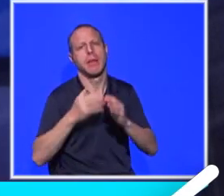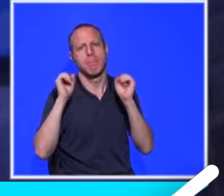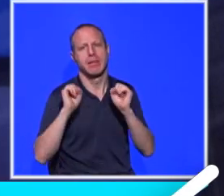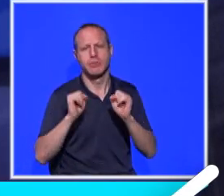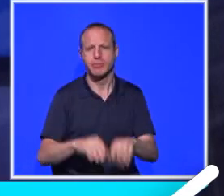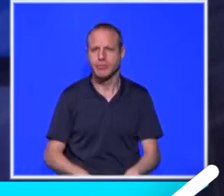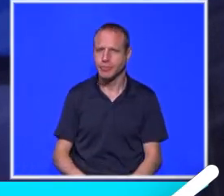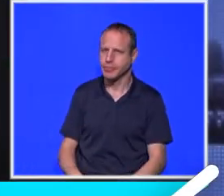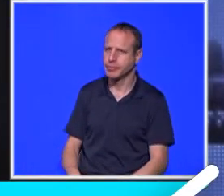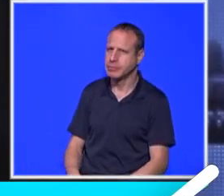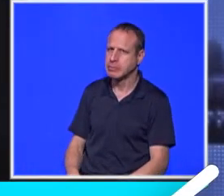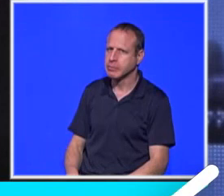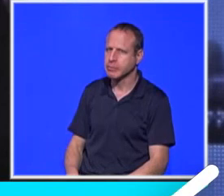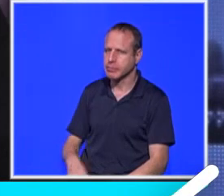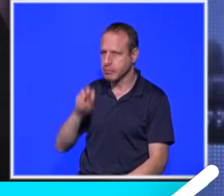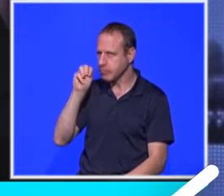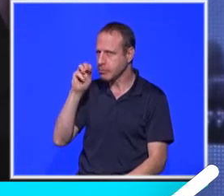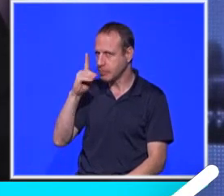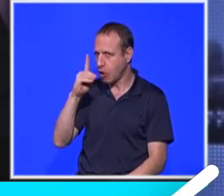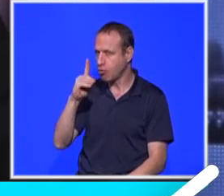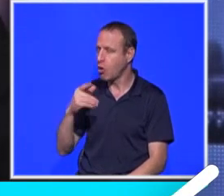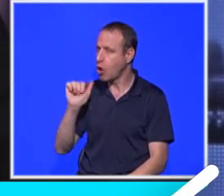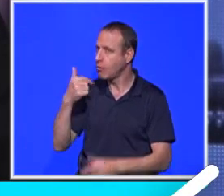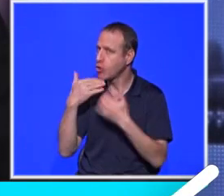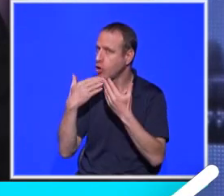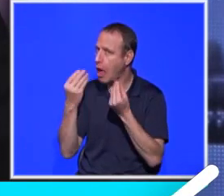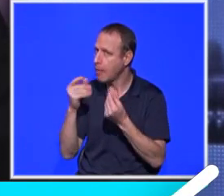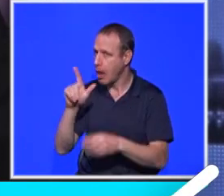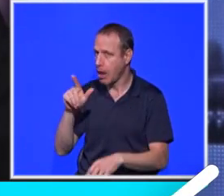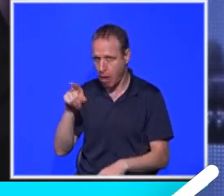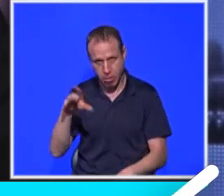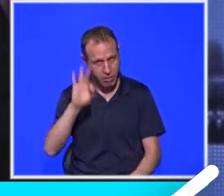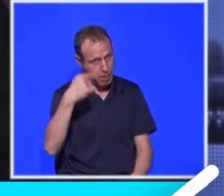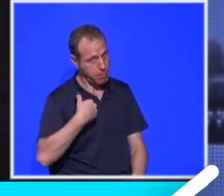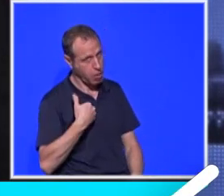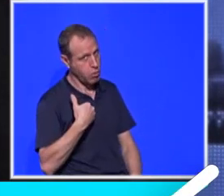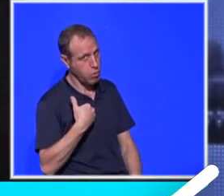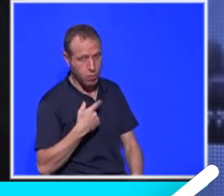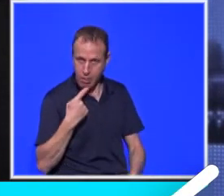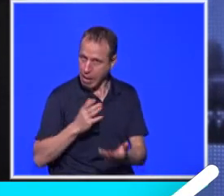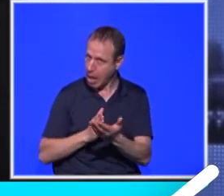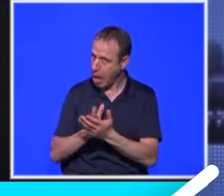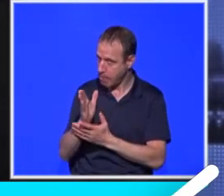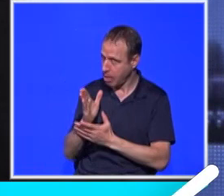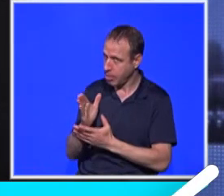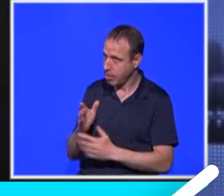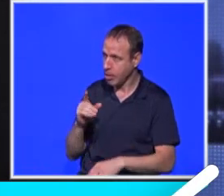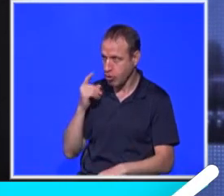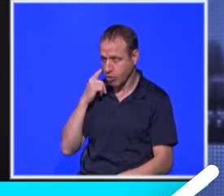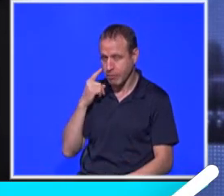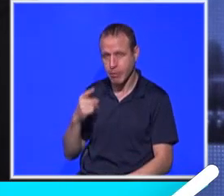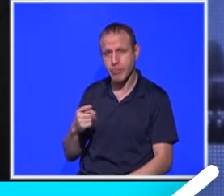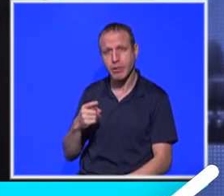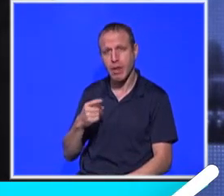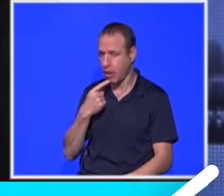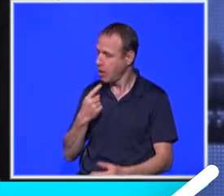הבסיס. מוחמד דראושי, קודם כל, תודה רבה לך על השיחה. האמת שתקשיב, אני